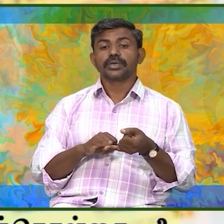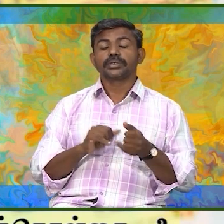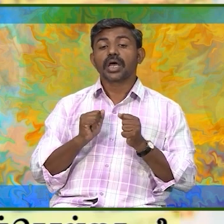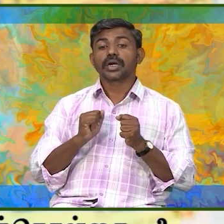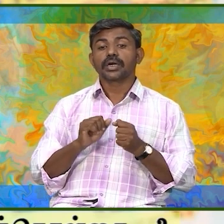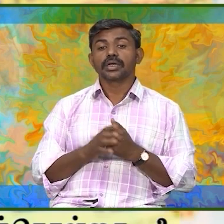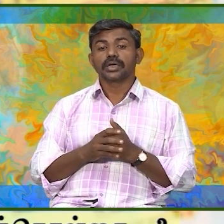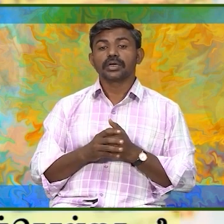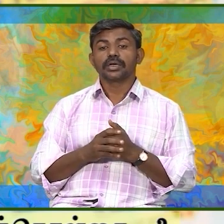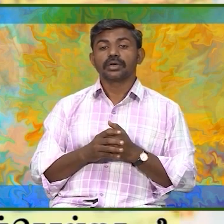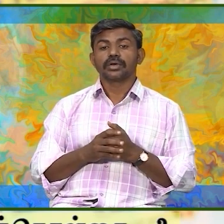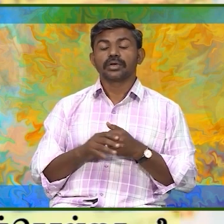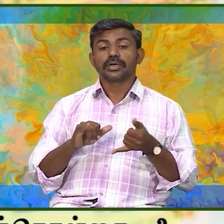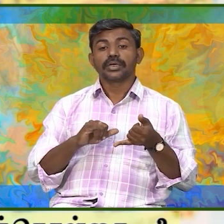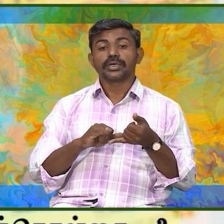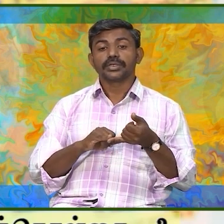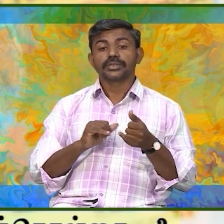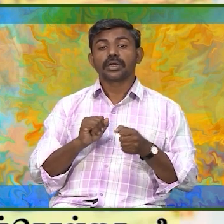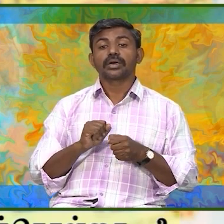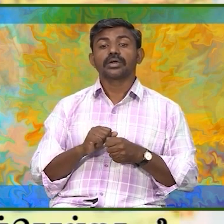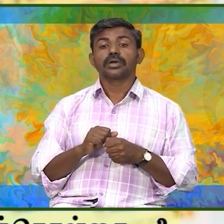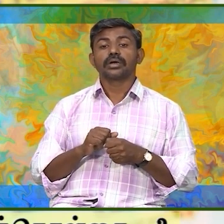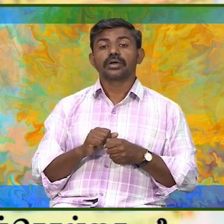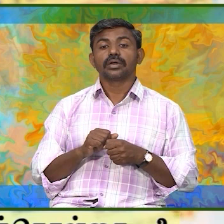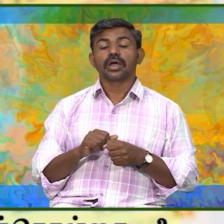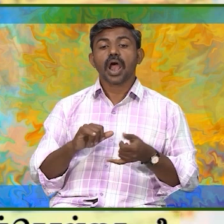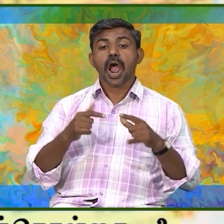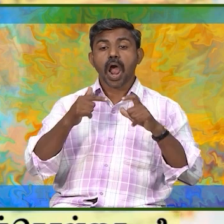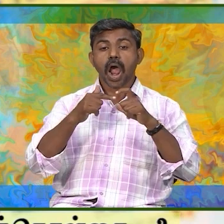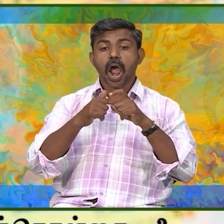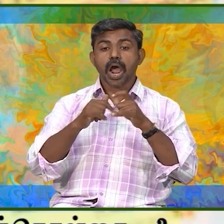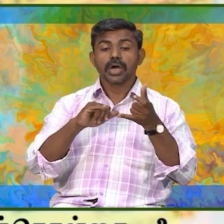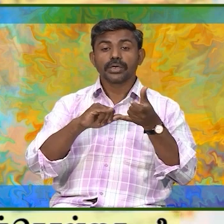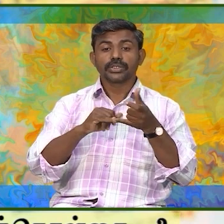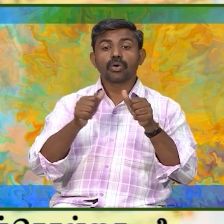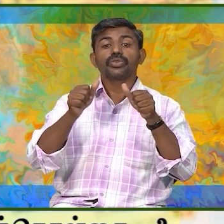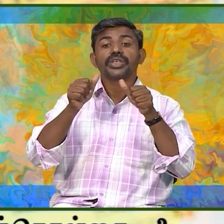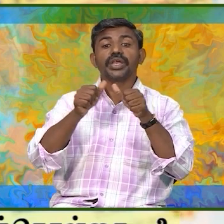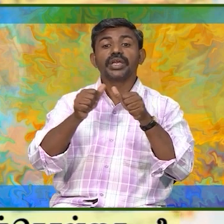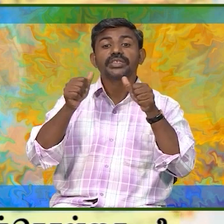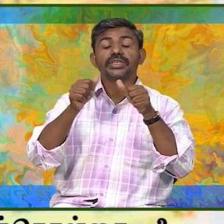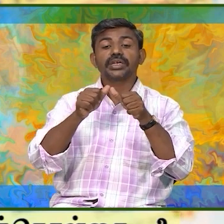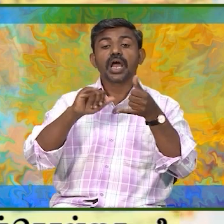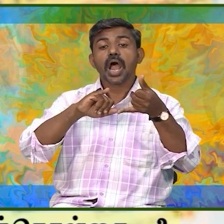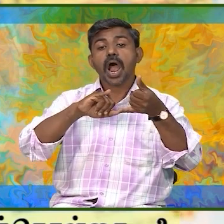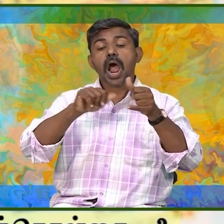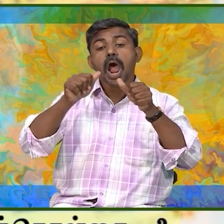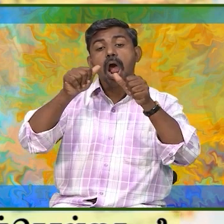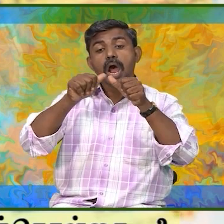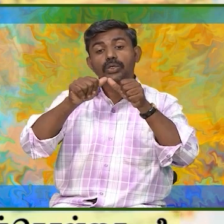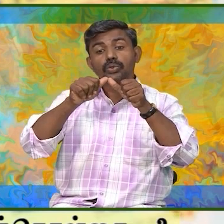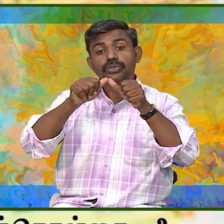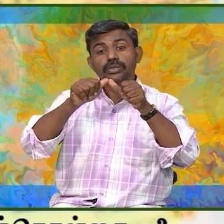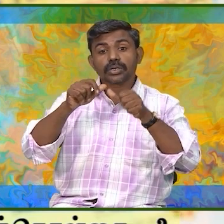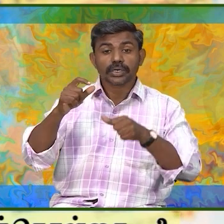சார்க்னா என்ன? இந்த சார்க் அப்படிங்கிறது ஆங்கிலத்தில் சொல்லுவாங்க, அதாவது சவுத் ஏசியன் அசோசியேஷன் ஃபார்